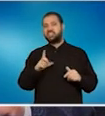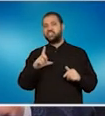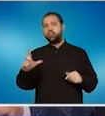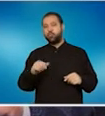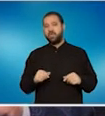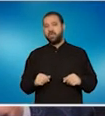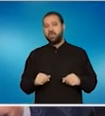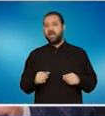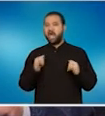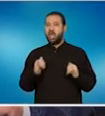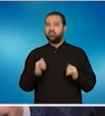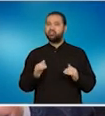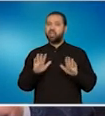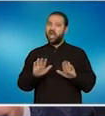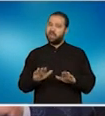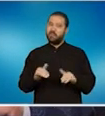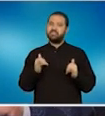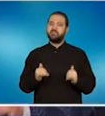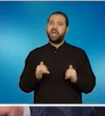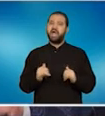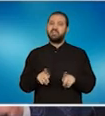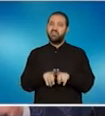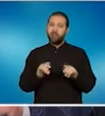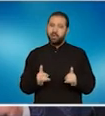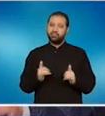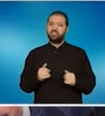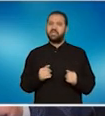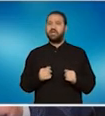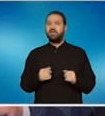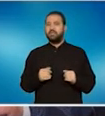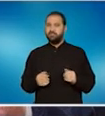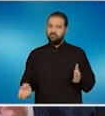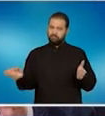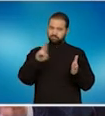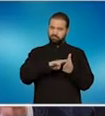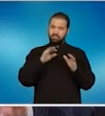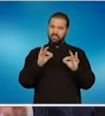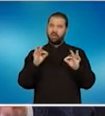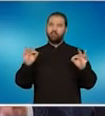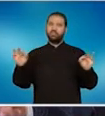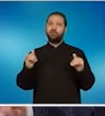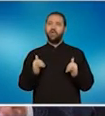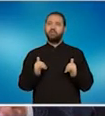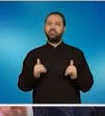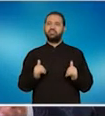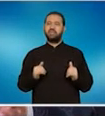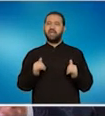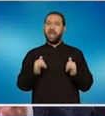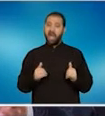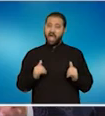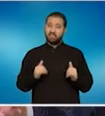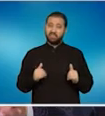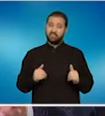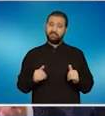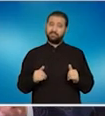denumire. Și atunci a rămas până astăzi așa. Iar modelul acesta